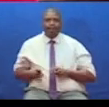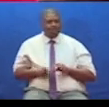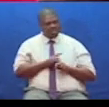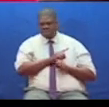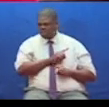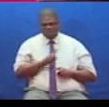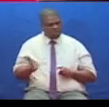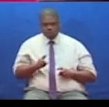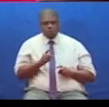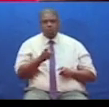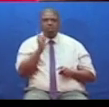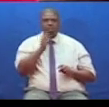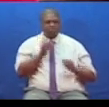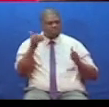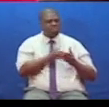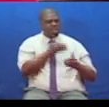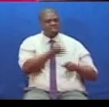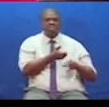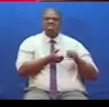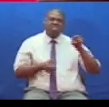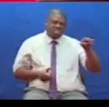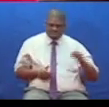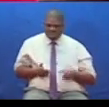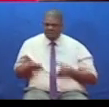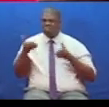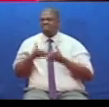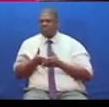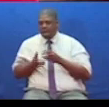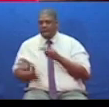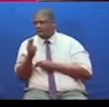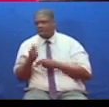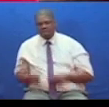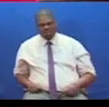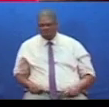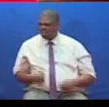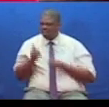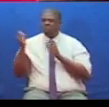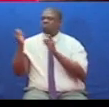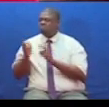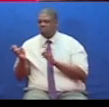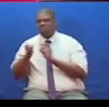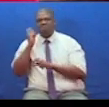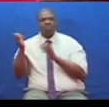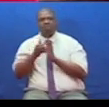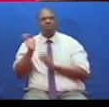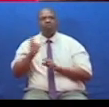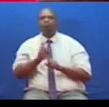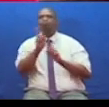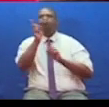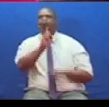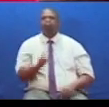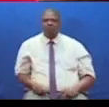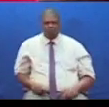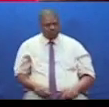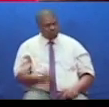sio kwamba umeme umefika kijijini, umeme umefika kwenye kata, umeme umefika sijui wapi.